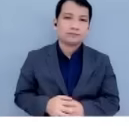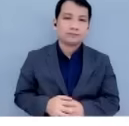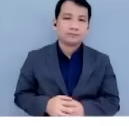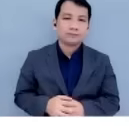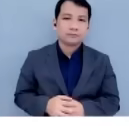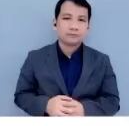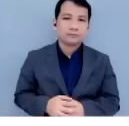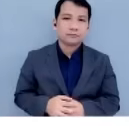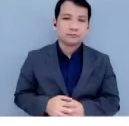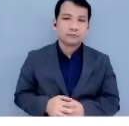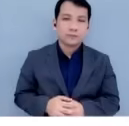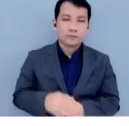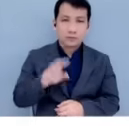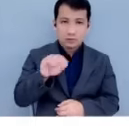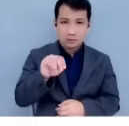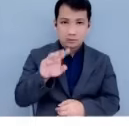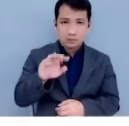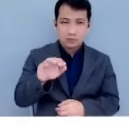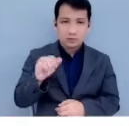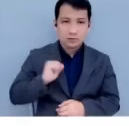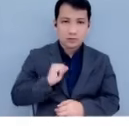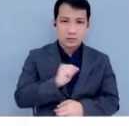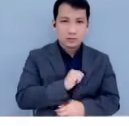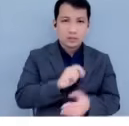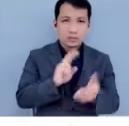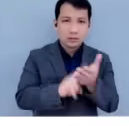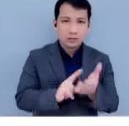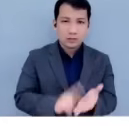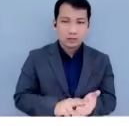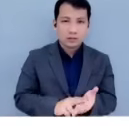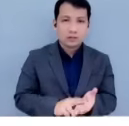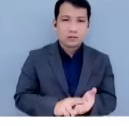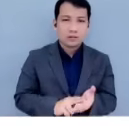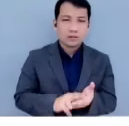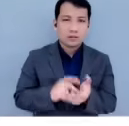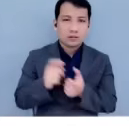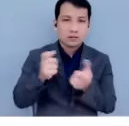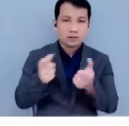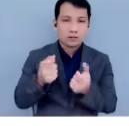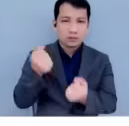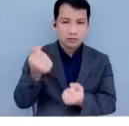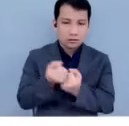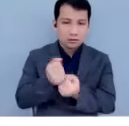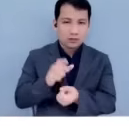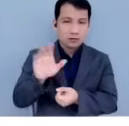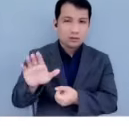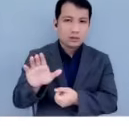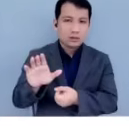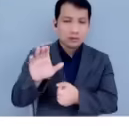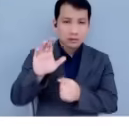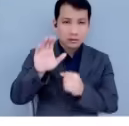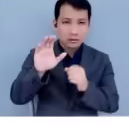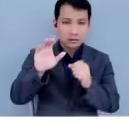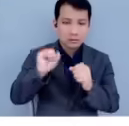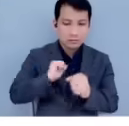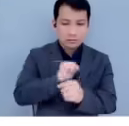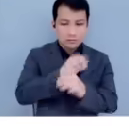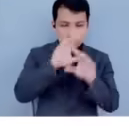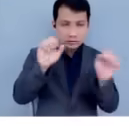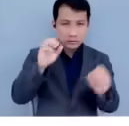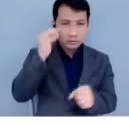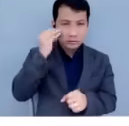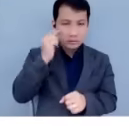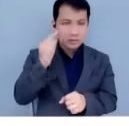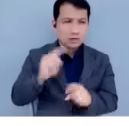laing apat na senador ang pumirma ng manifesto ng suporta kay Senate President Mig subiri Habang may mga